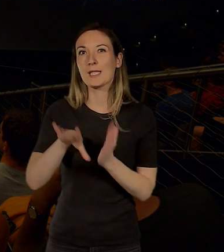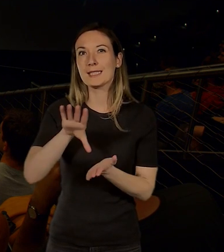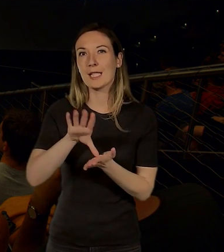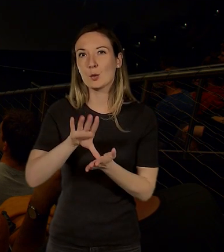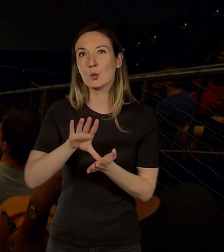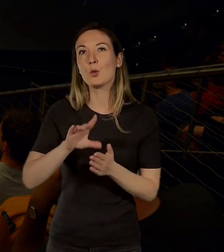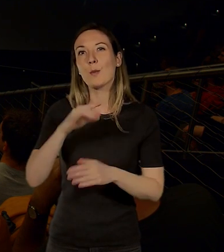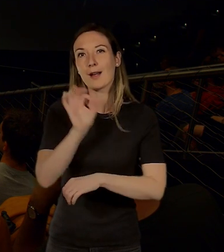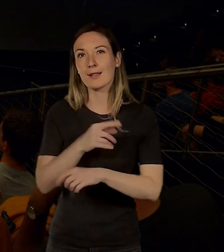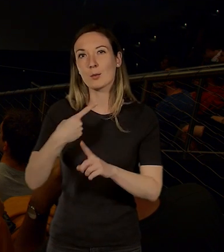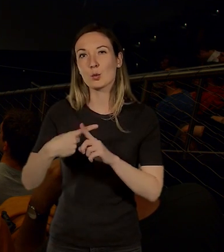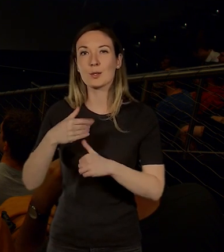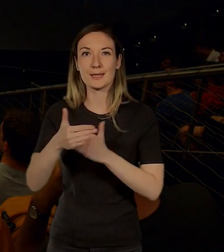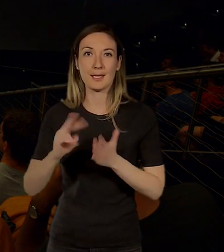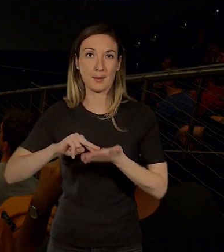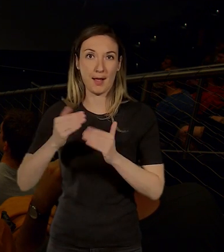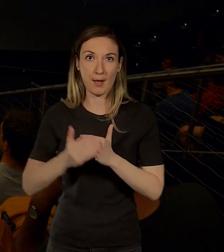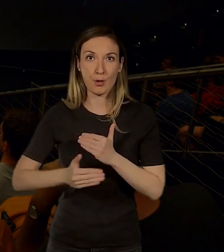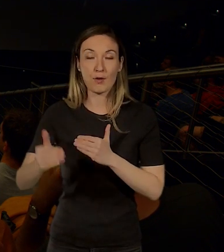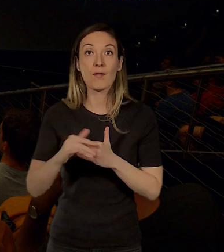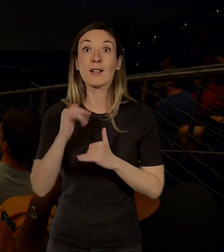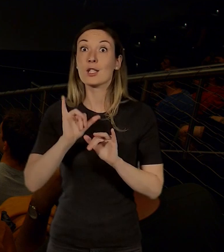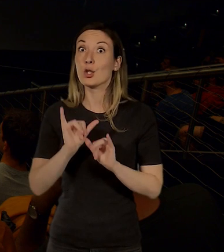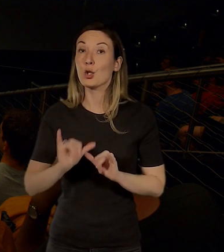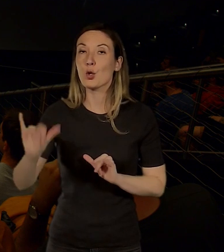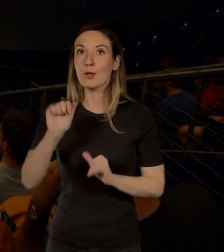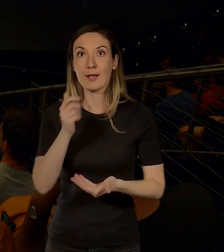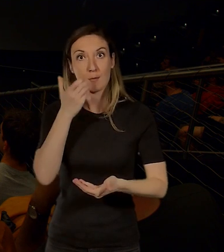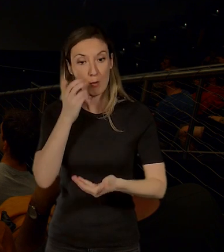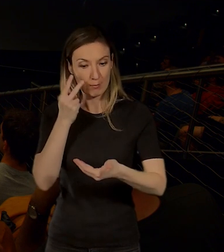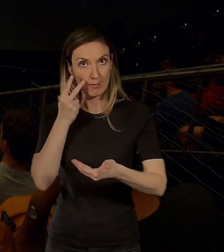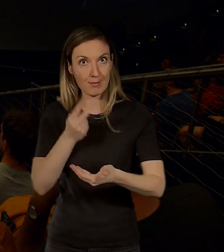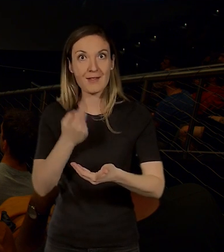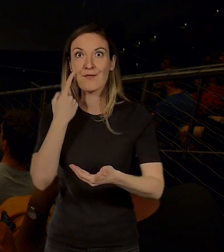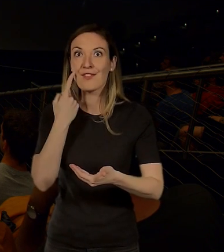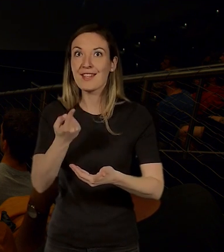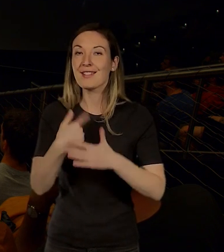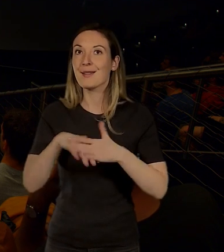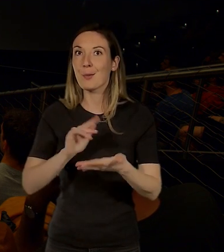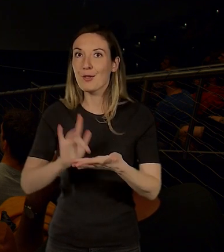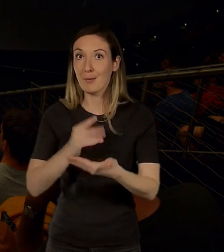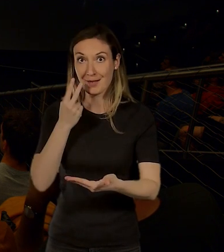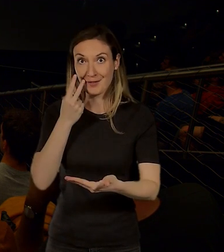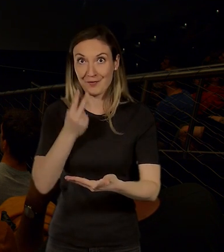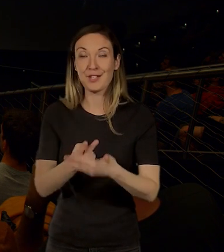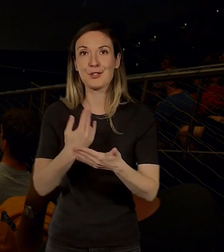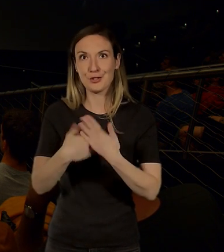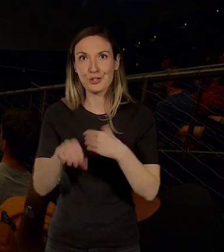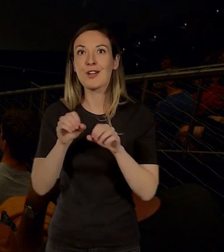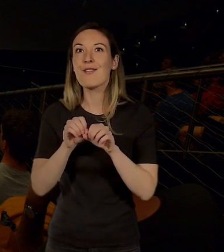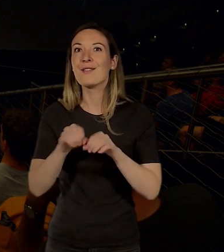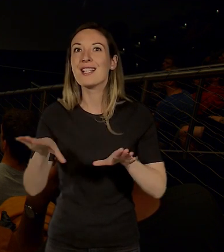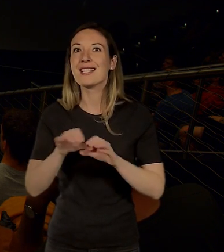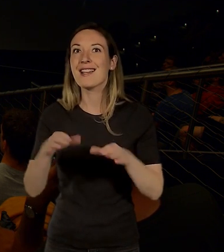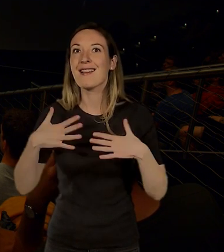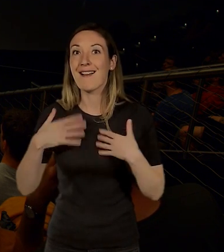ty, kteří se teď na nás koukají prostřednictvím svých mobilů, tabletů nebo obrazovek a udělali se na nás čas alespoň online.